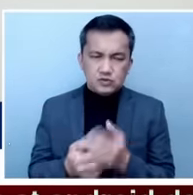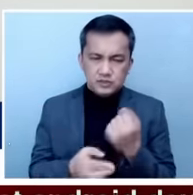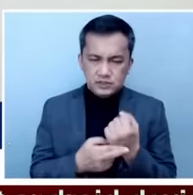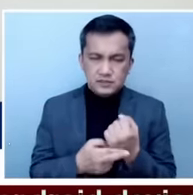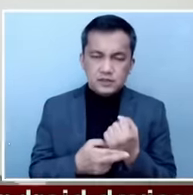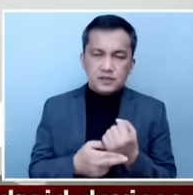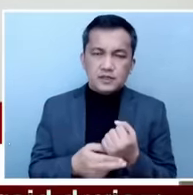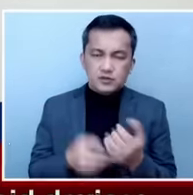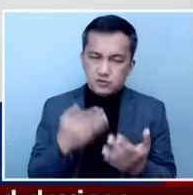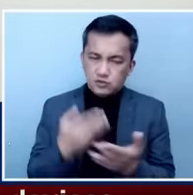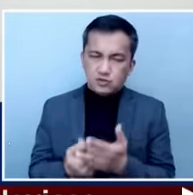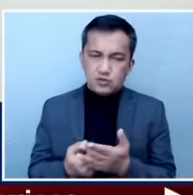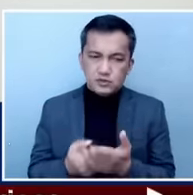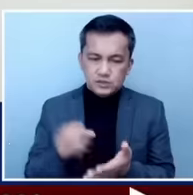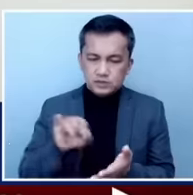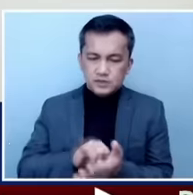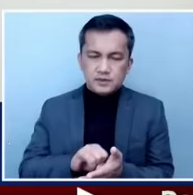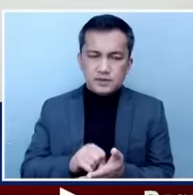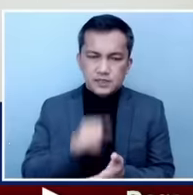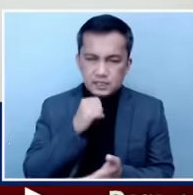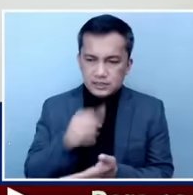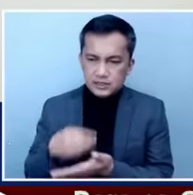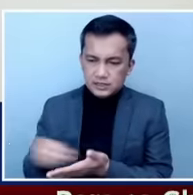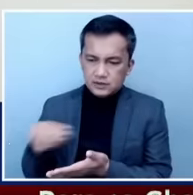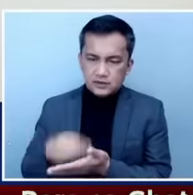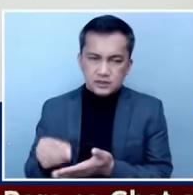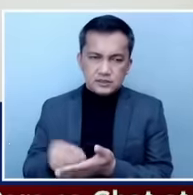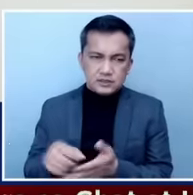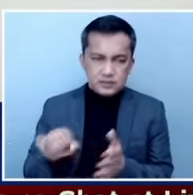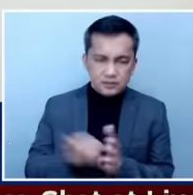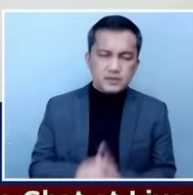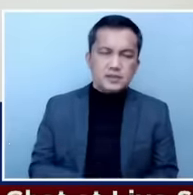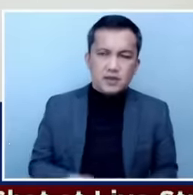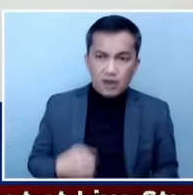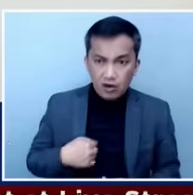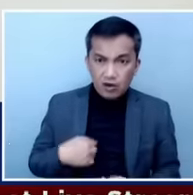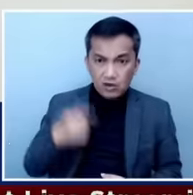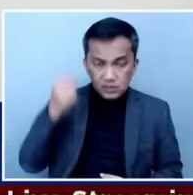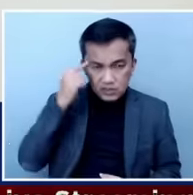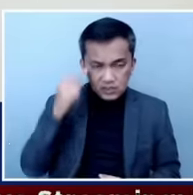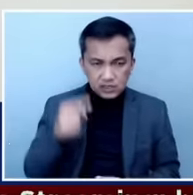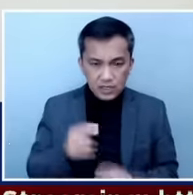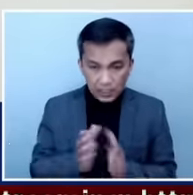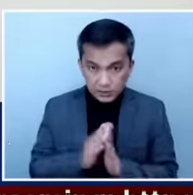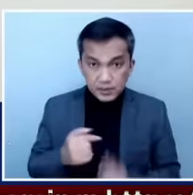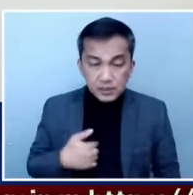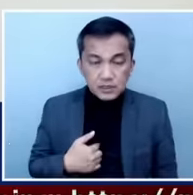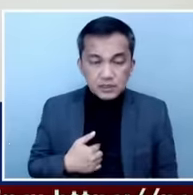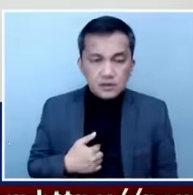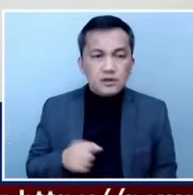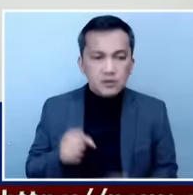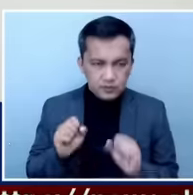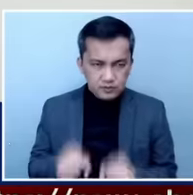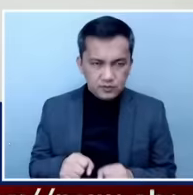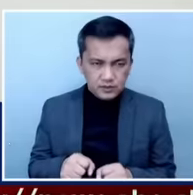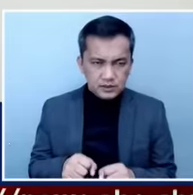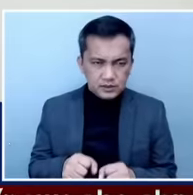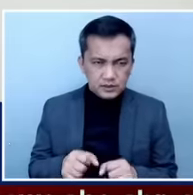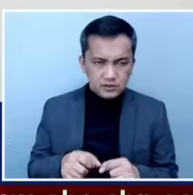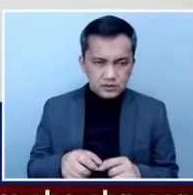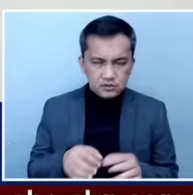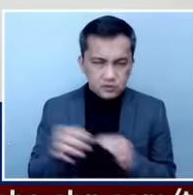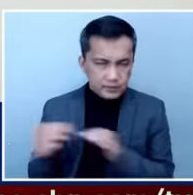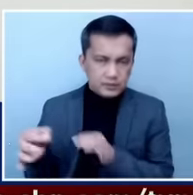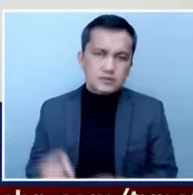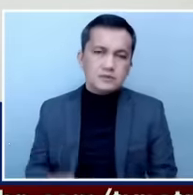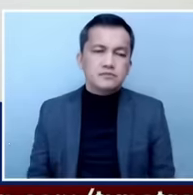investments. Kasi yung hindi nila nagagastos, na-invest. So ang thinking ko dyan, if you ask me, pwede pa rin isuspindi. Noong